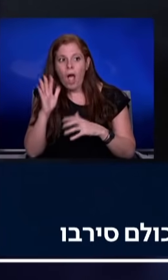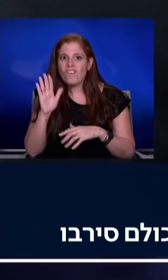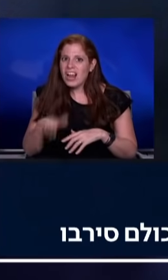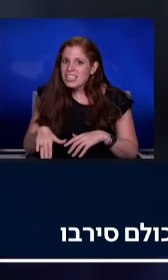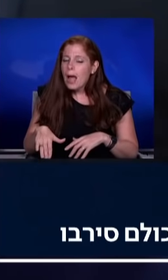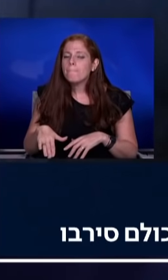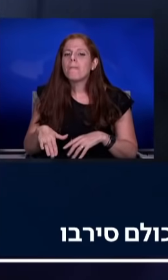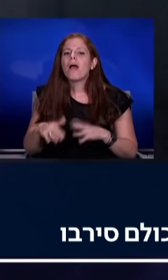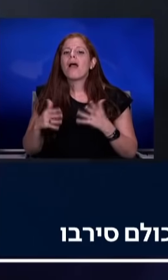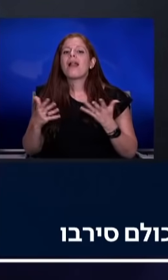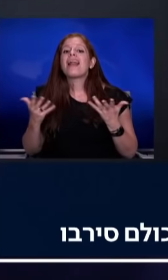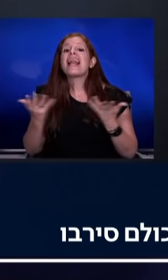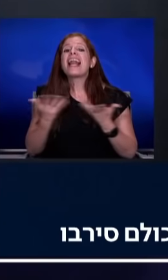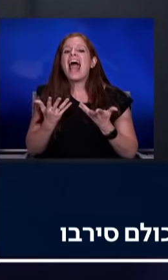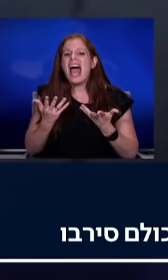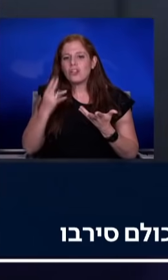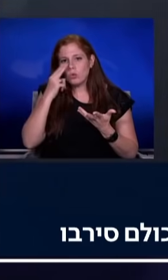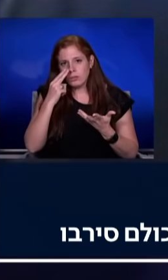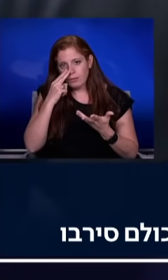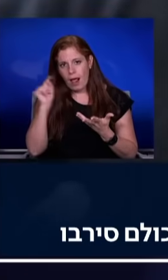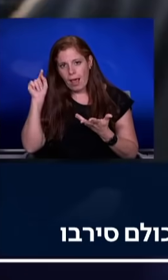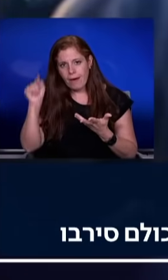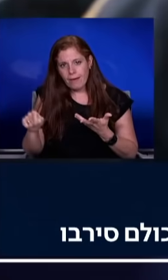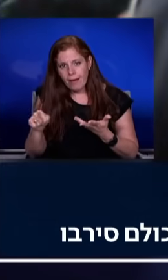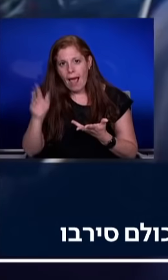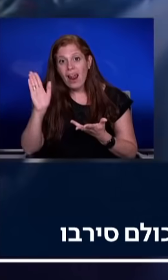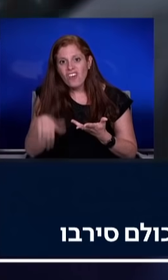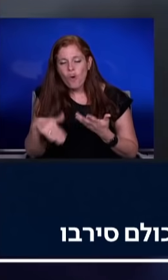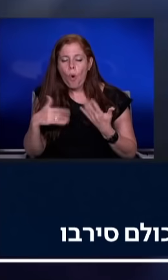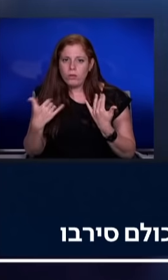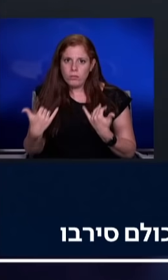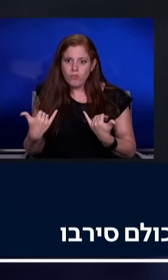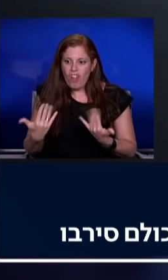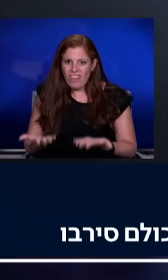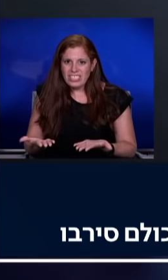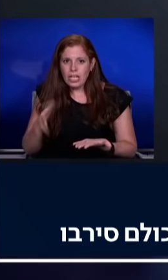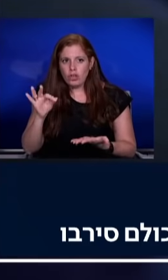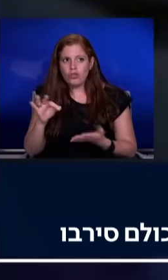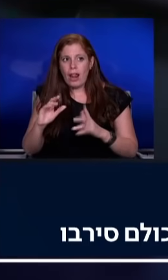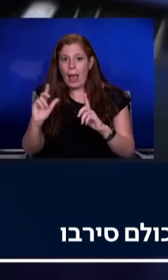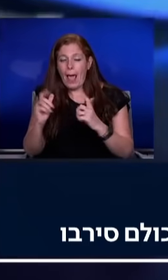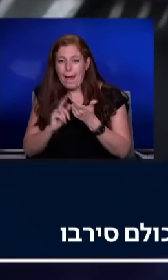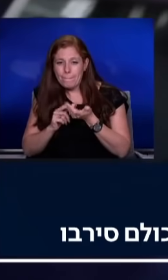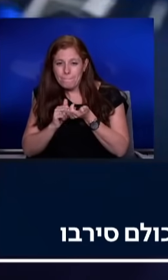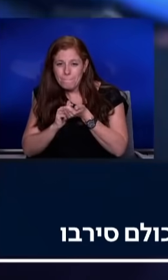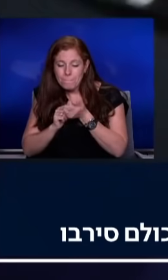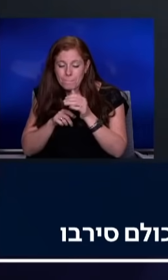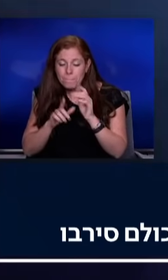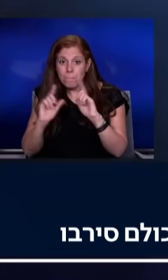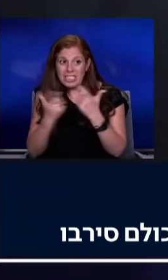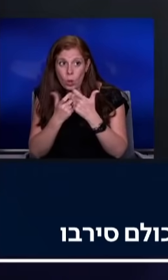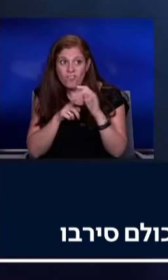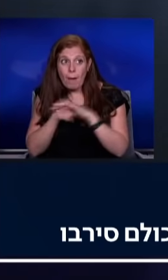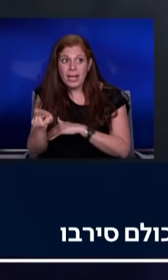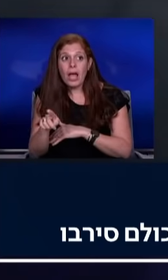על לאן הוא ניסה או רצה להגיע, לפחות בשלב הזה של המצוד והבריחה שלו. עוד